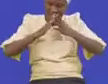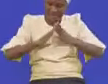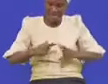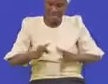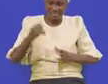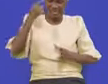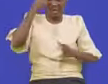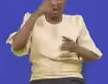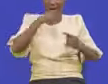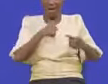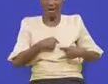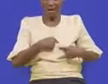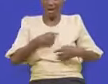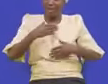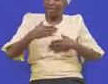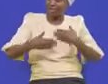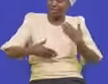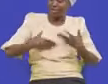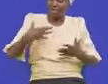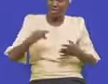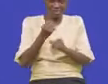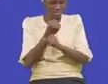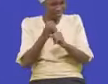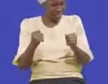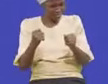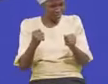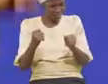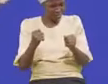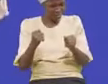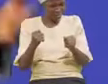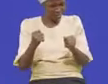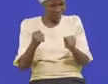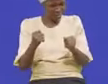Susu mwenve nti vafa. Dede kwa kwa bo jijo.